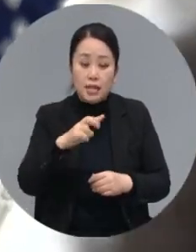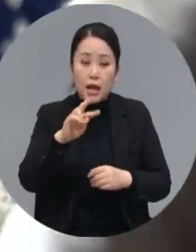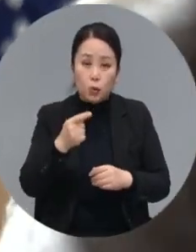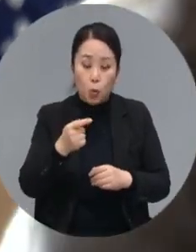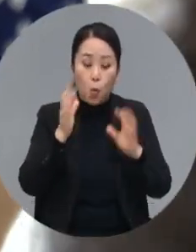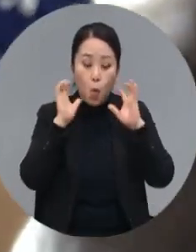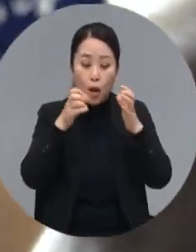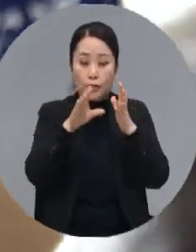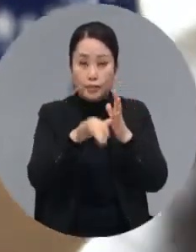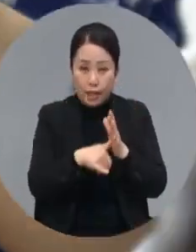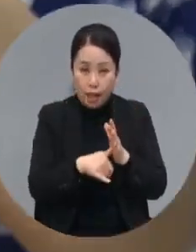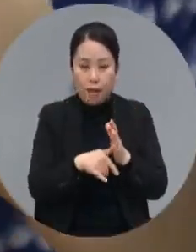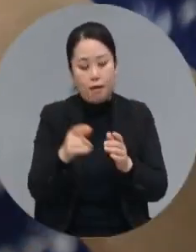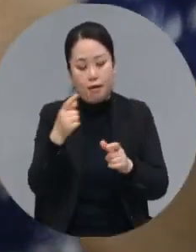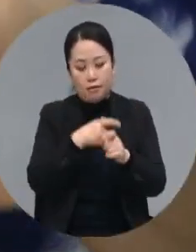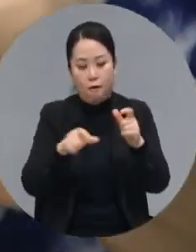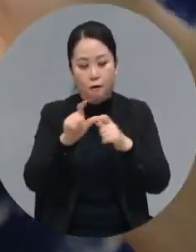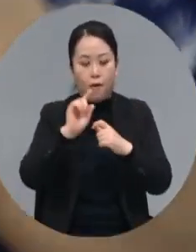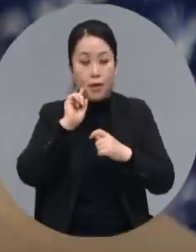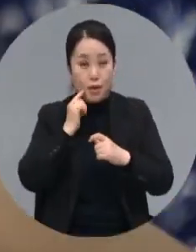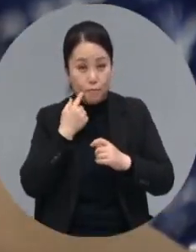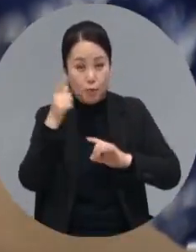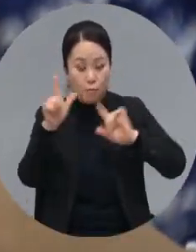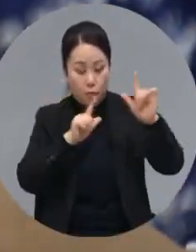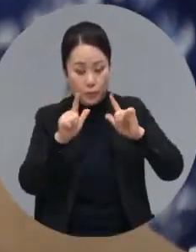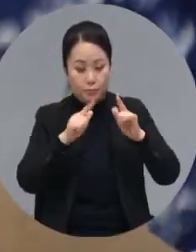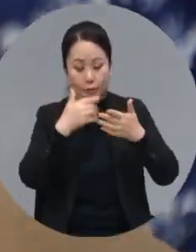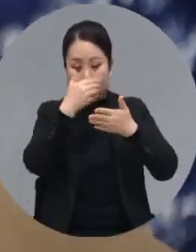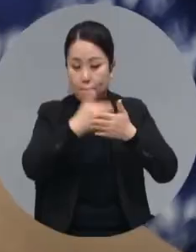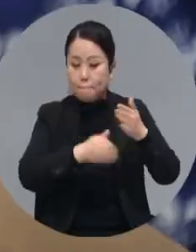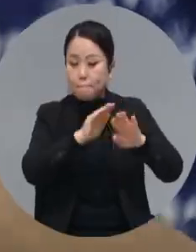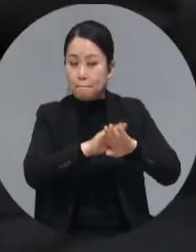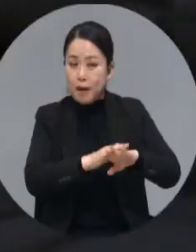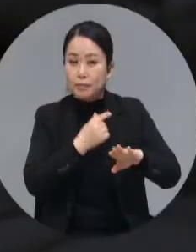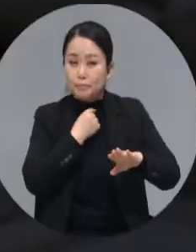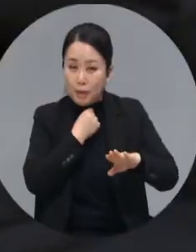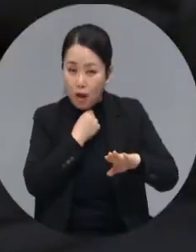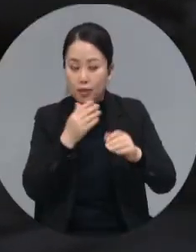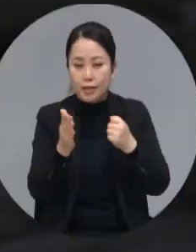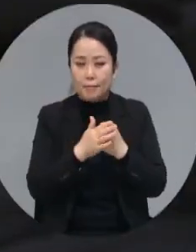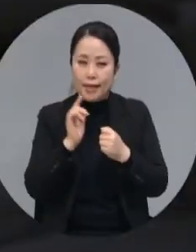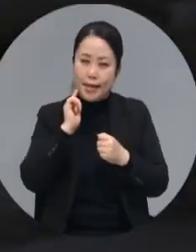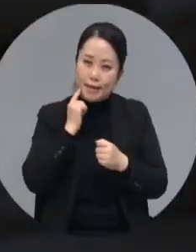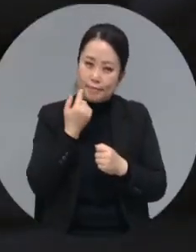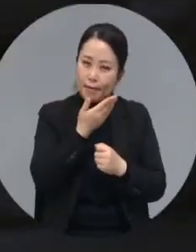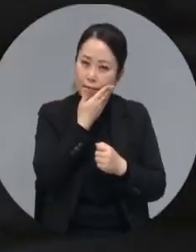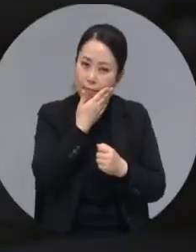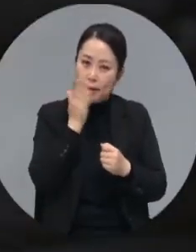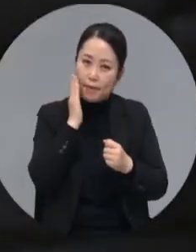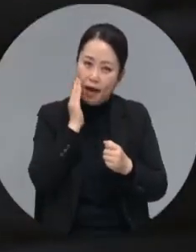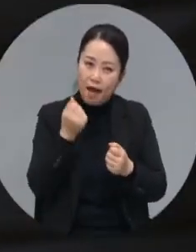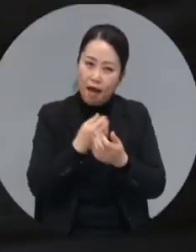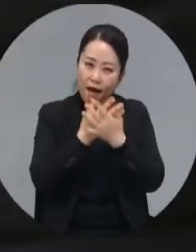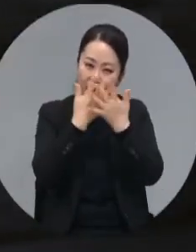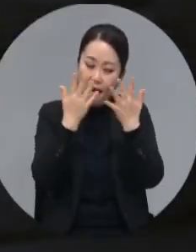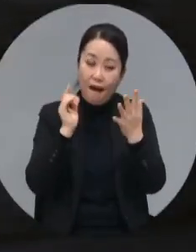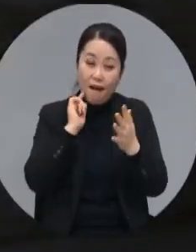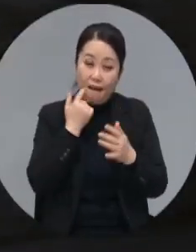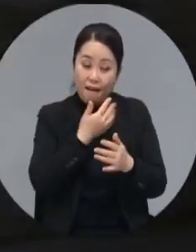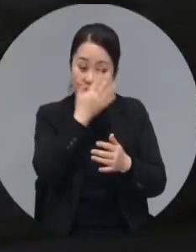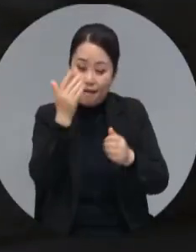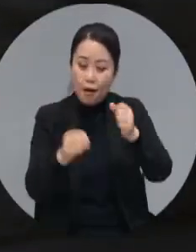더 젊고 남보다 더 이쁜 모습을 남기고자 고운 분화장에 화사한 한복까지